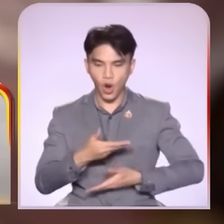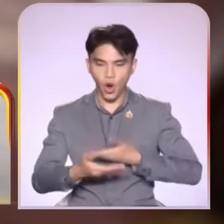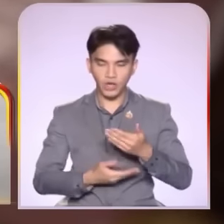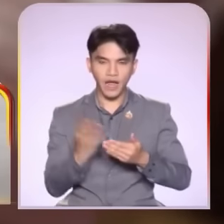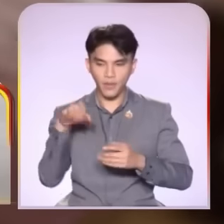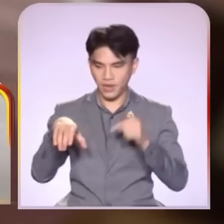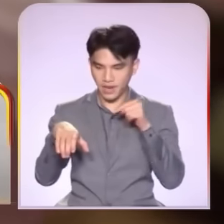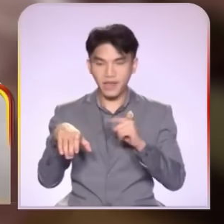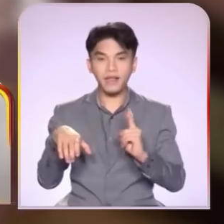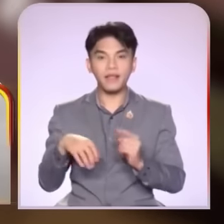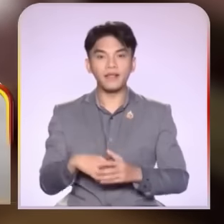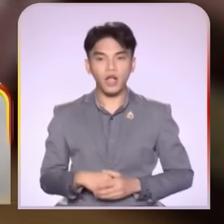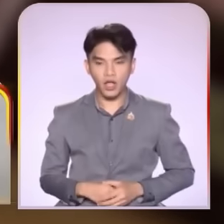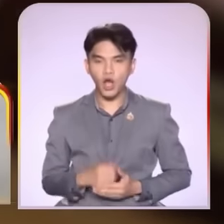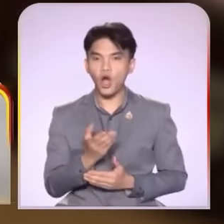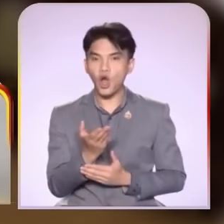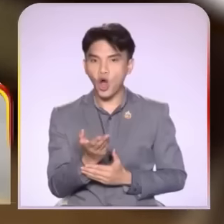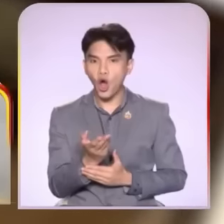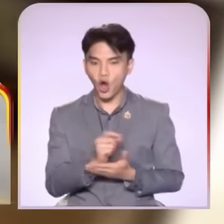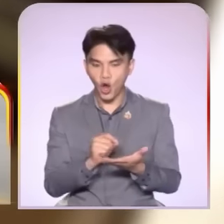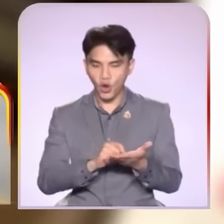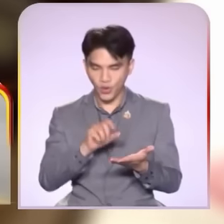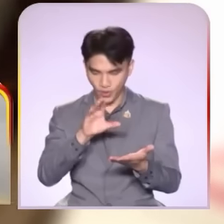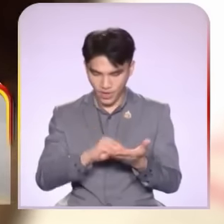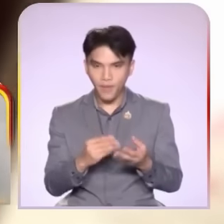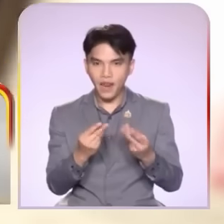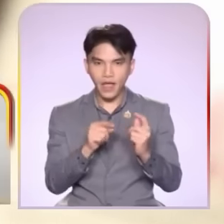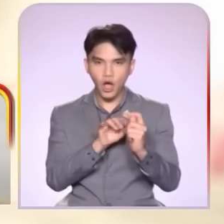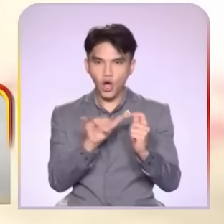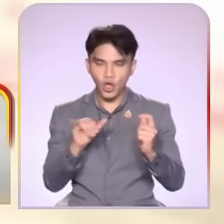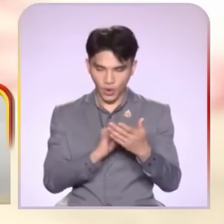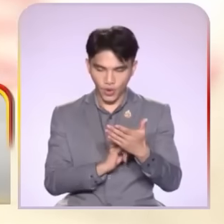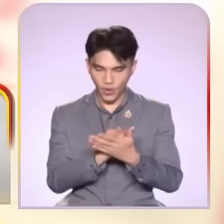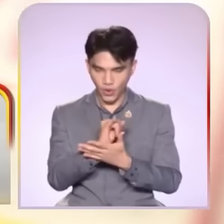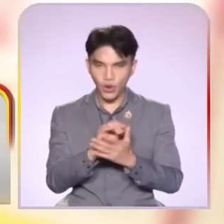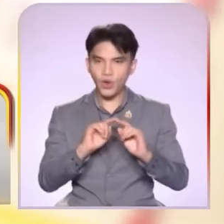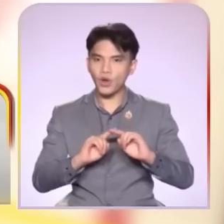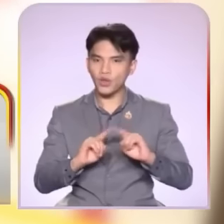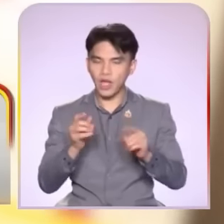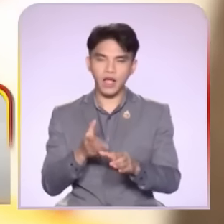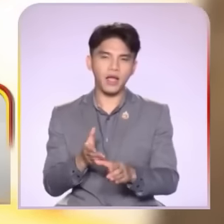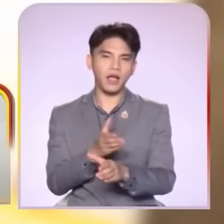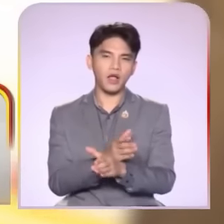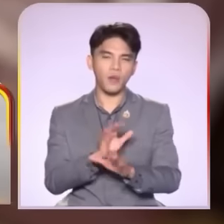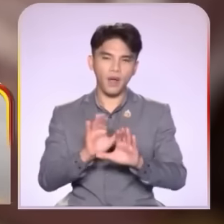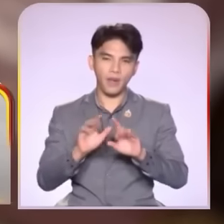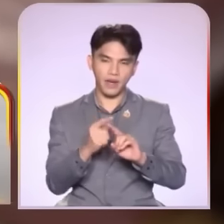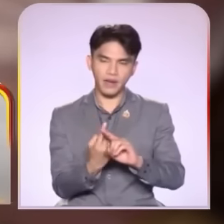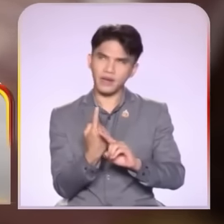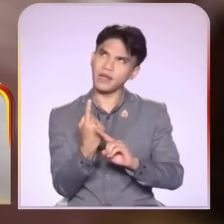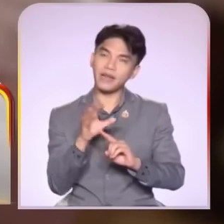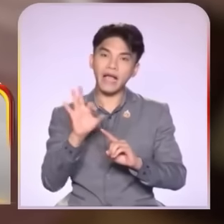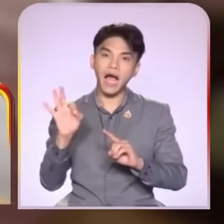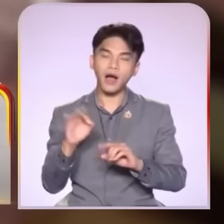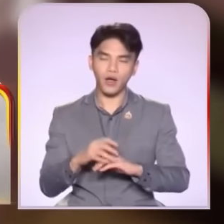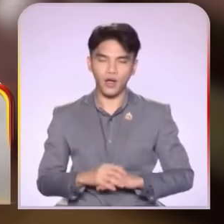ของบริษัทแห่งนี้มีการขอจดแจ้งเลขทะเบียนอย.อย่างถูกต้องแต่ว่าก่อนหน้านี้ประมาณเดือนกันยายนค่ะ